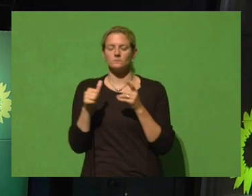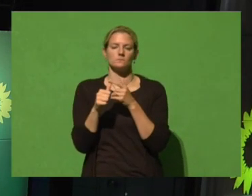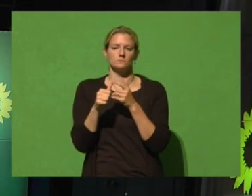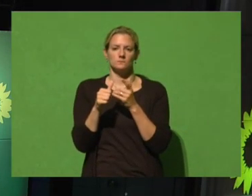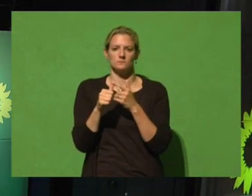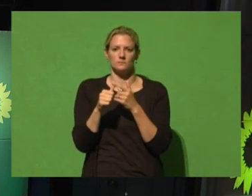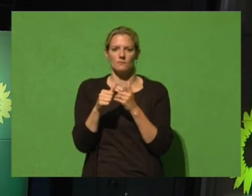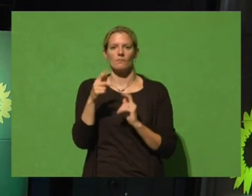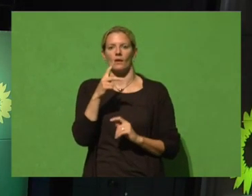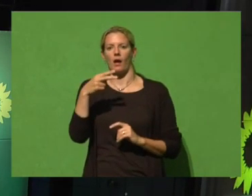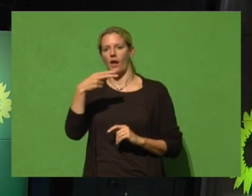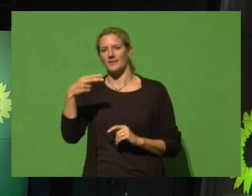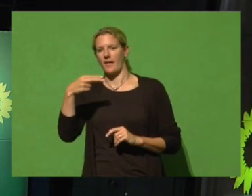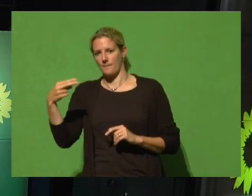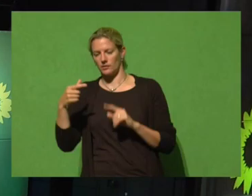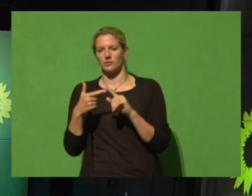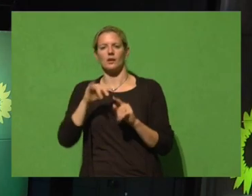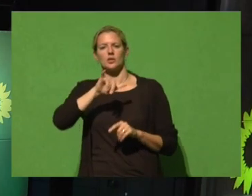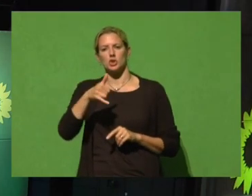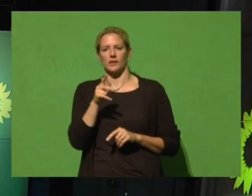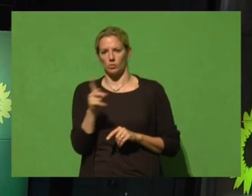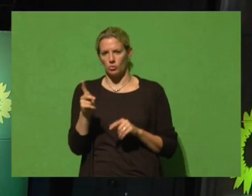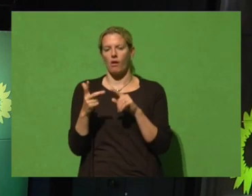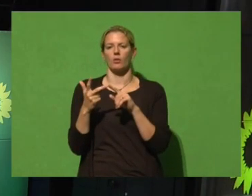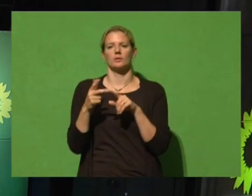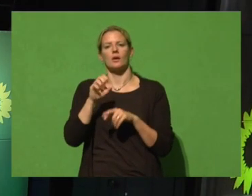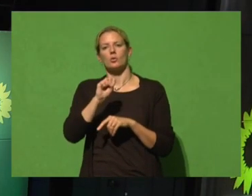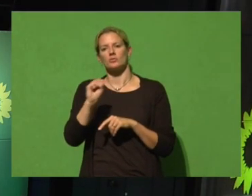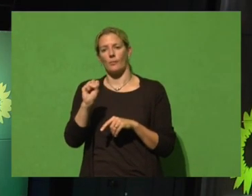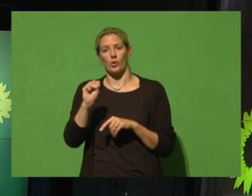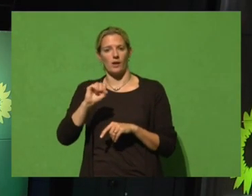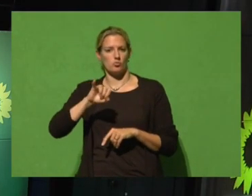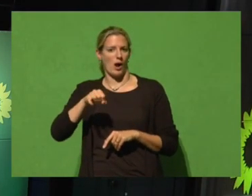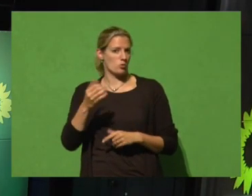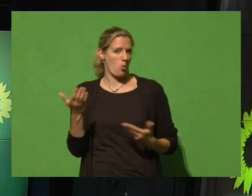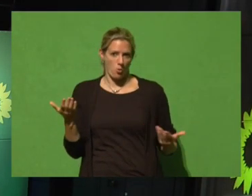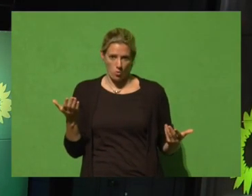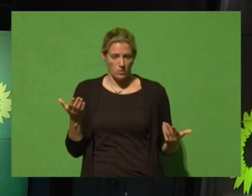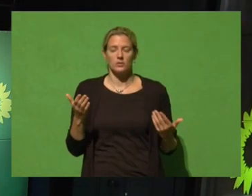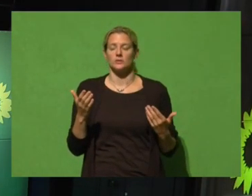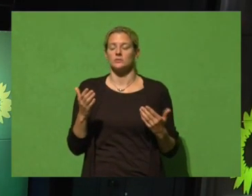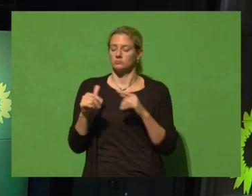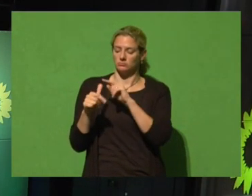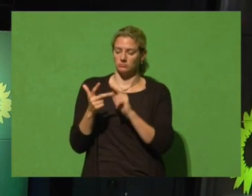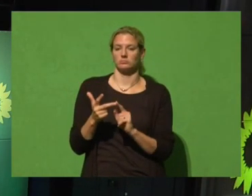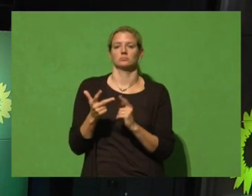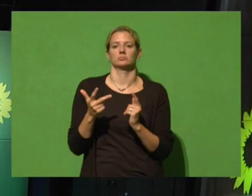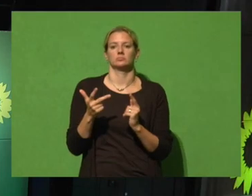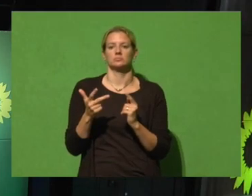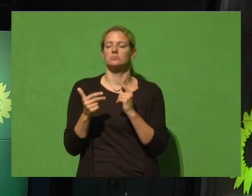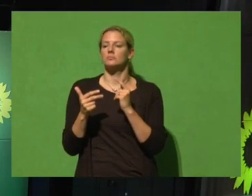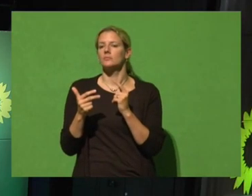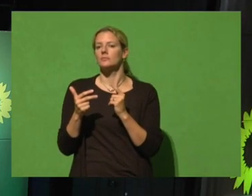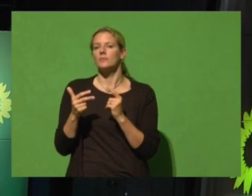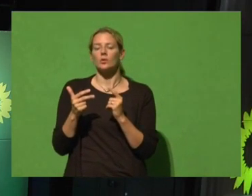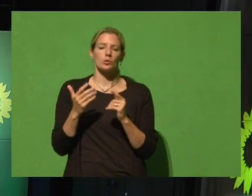von Karl-Heinz Hemmerich, von Jenny Krüger und Samuel Nwankwo. Wir haben, wie gesagt, mit Marianne